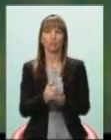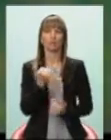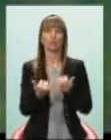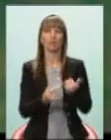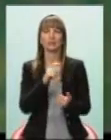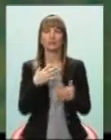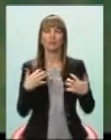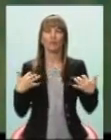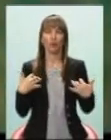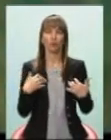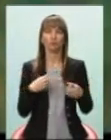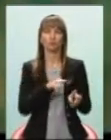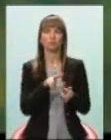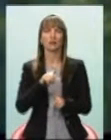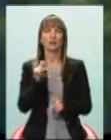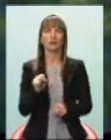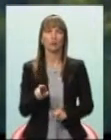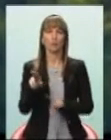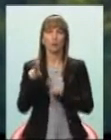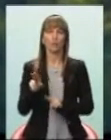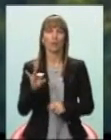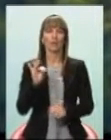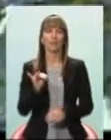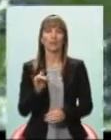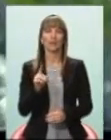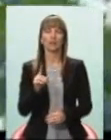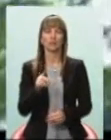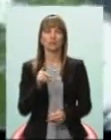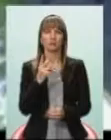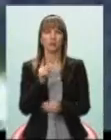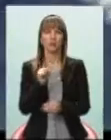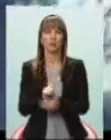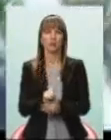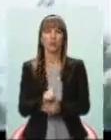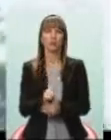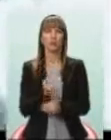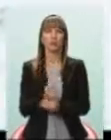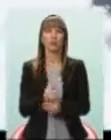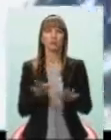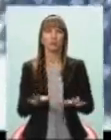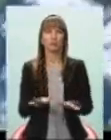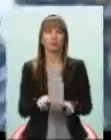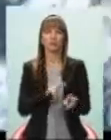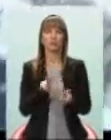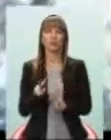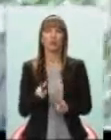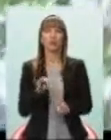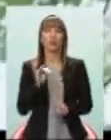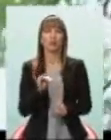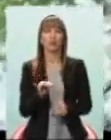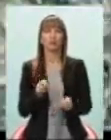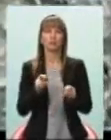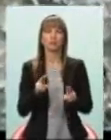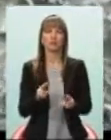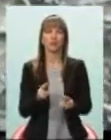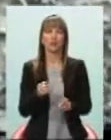звіром, стежити за полюванням у контрольних або заборонених місцях. Робота єгеря також полягає у заготівлі кормів та